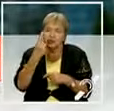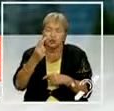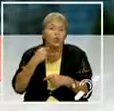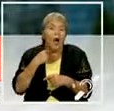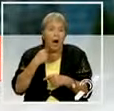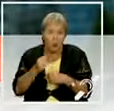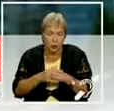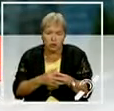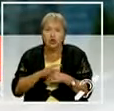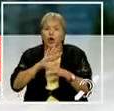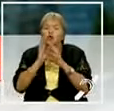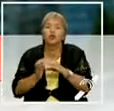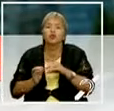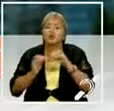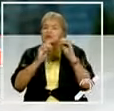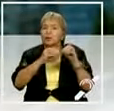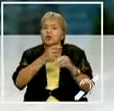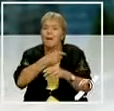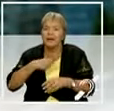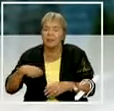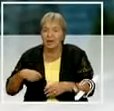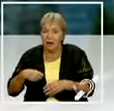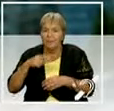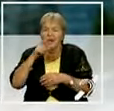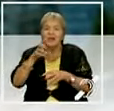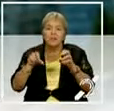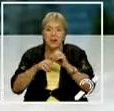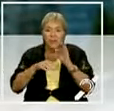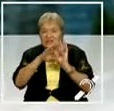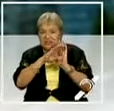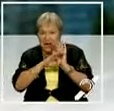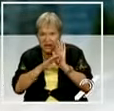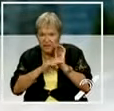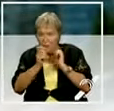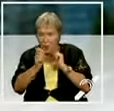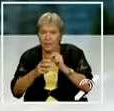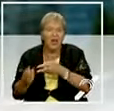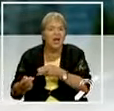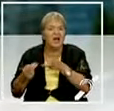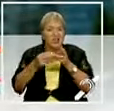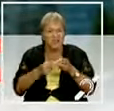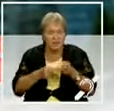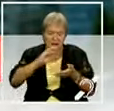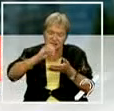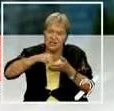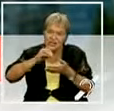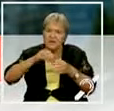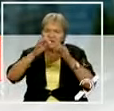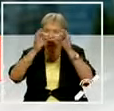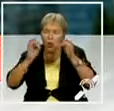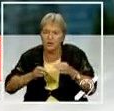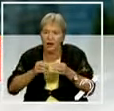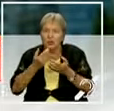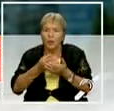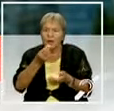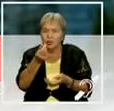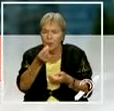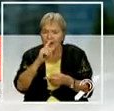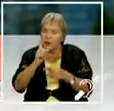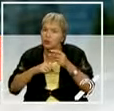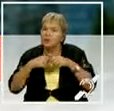august, totul se mută la primărie. Noi primim lista, noi invităm cetățenii să semneze contractul de finanțare după ce își